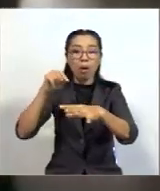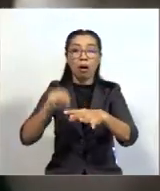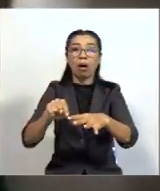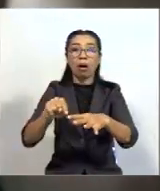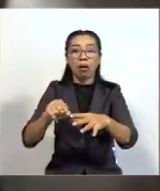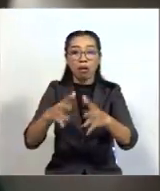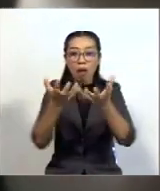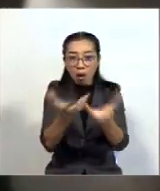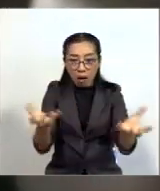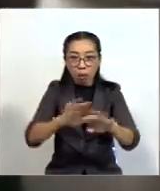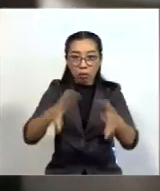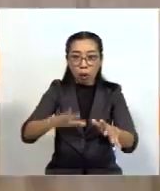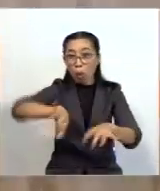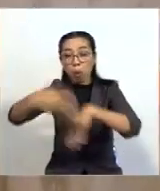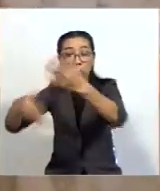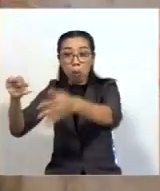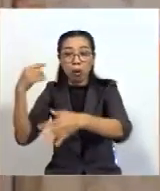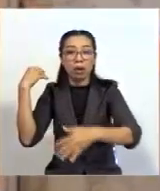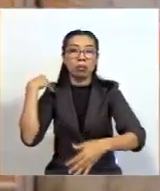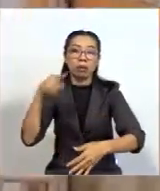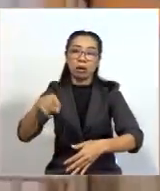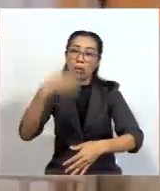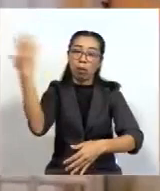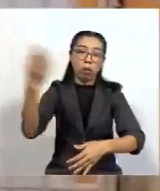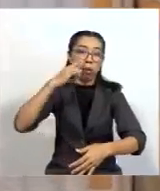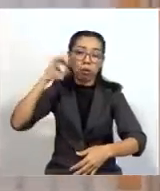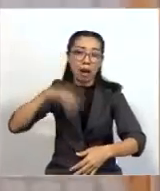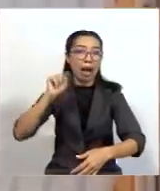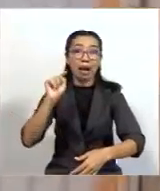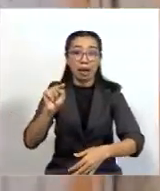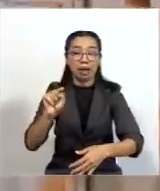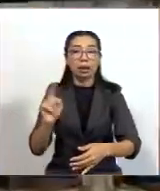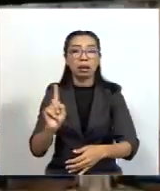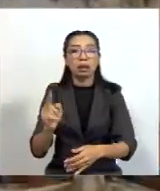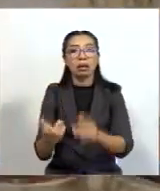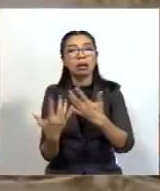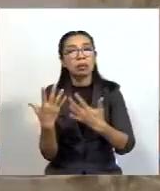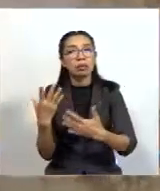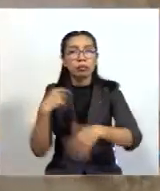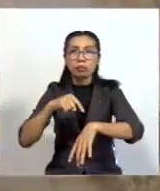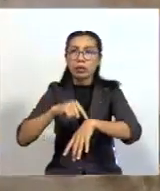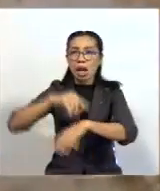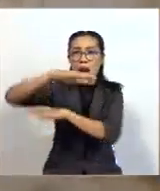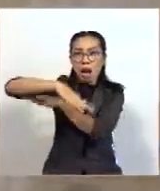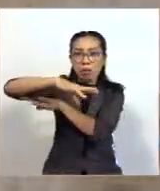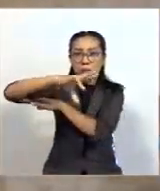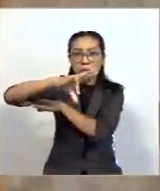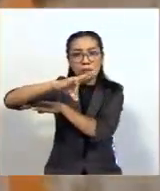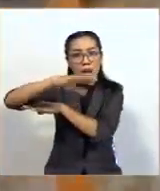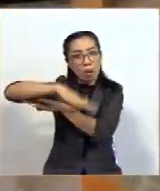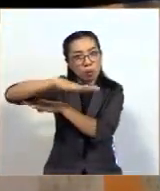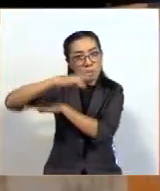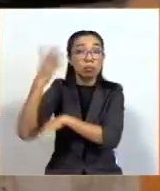ได้พัดสิ่งของต่างๆปลิวไปตามแรงลมนะคะเหตุการณ์นี้เกิดขึ้นเมื่อเวลาประมาณ 17 นาฬิกาเมื่อวาน